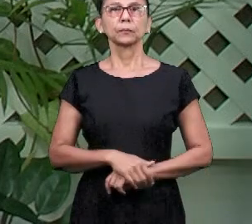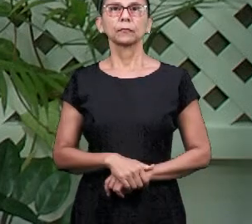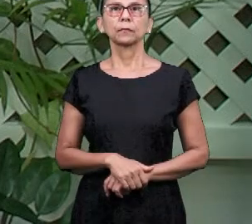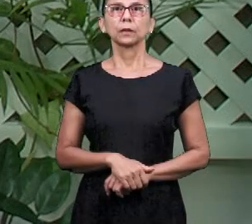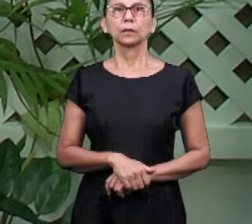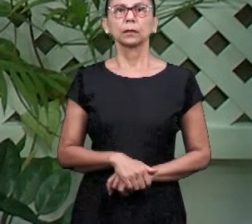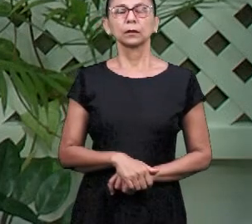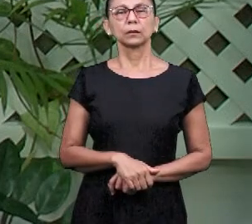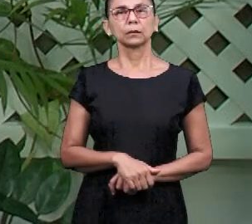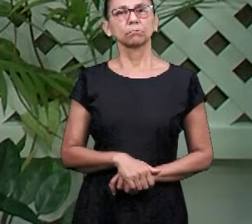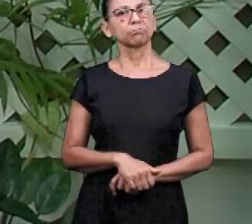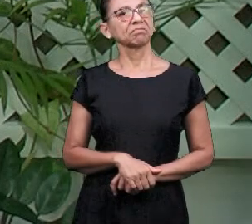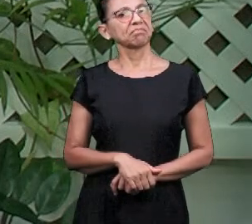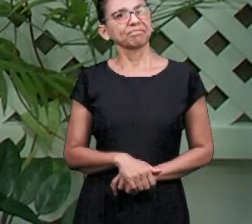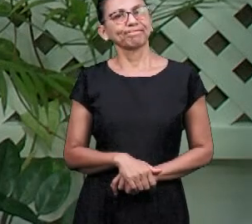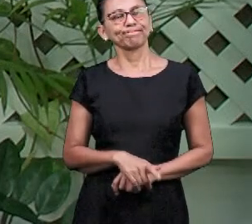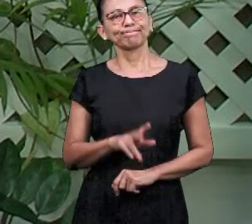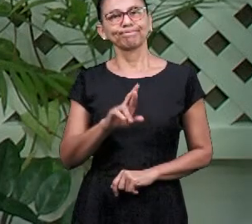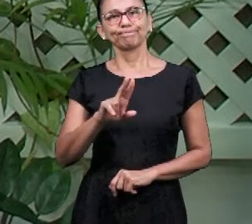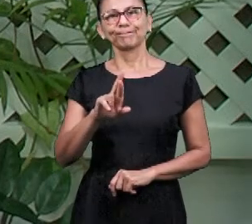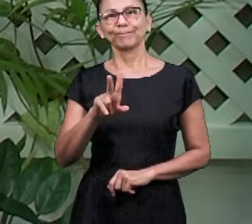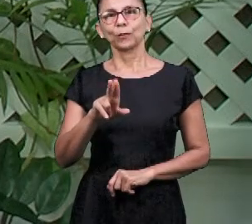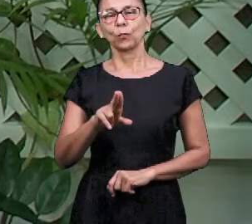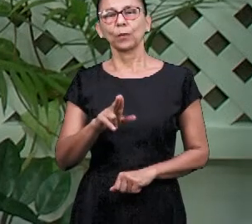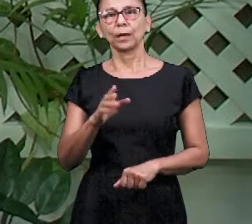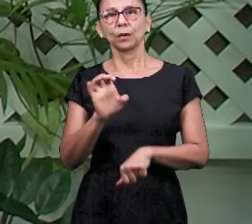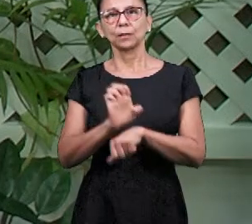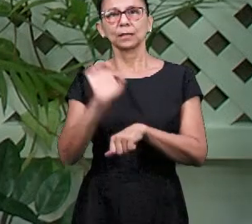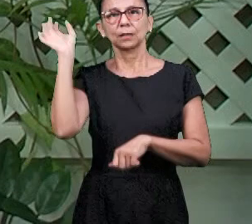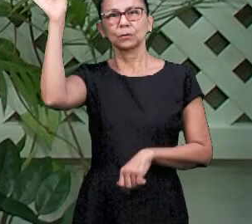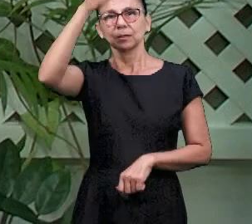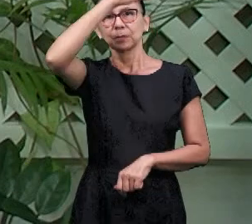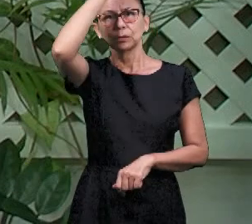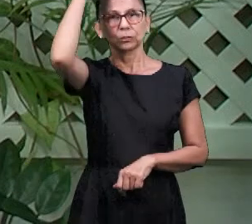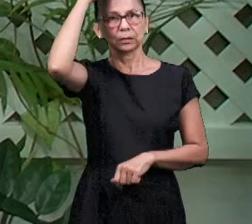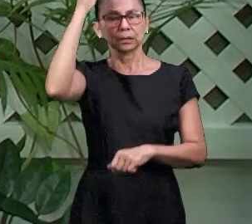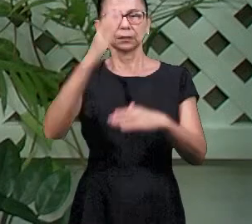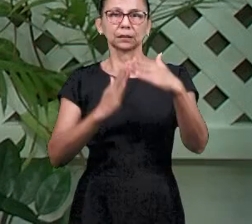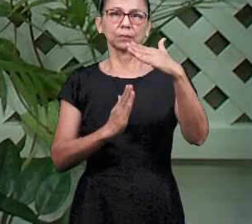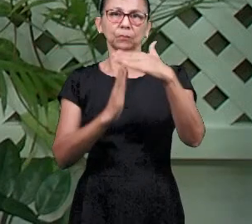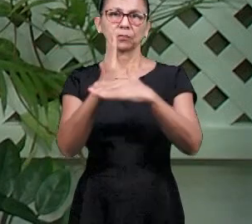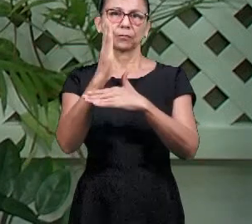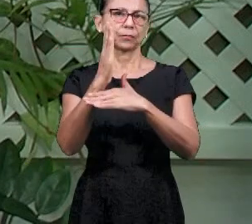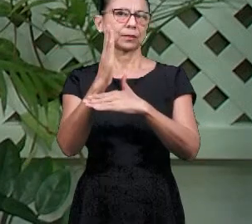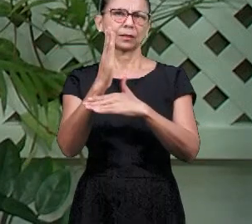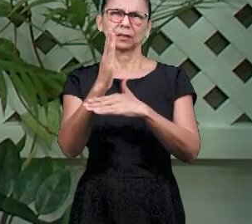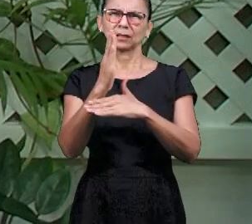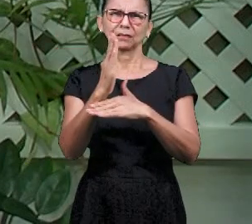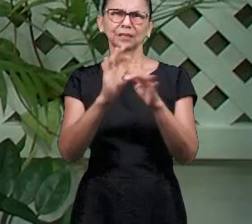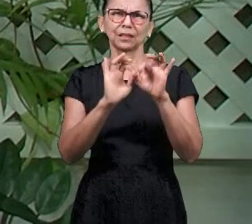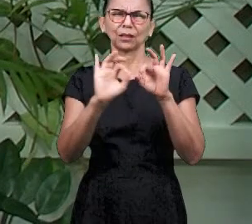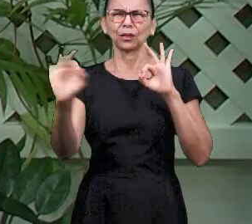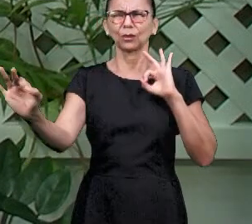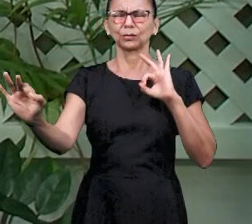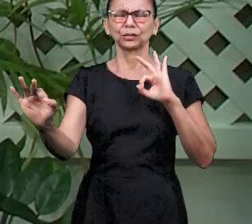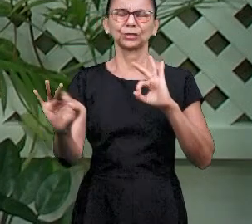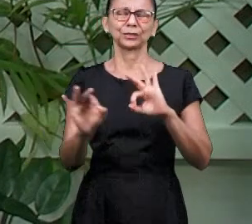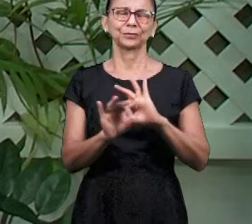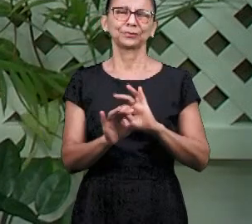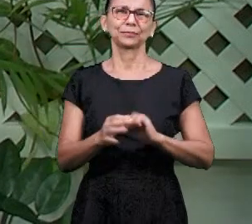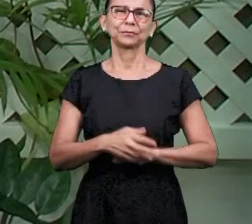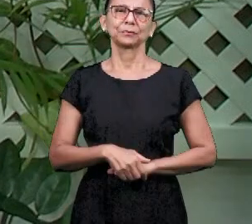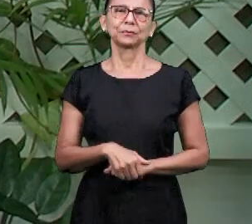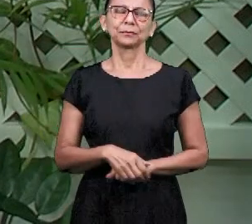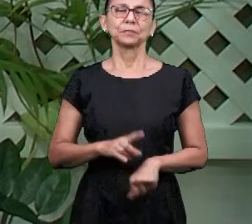et qui est prêt à défendre dans votre propre vie. Mais bien aimés, plus que cela,